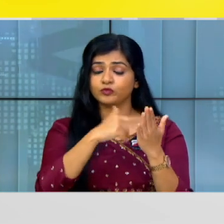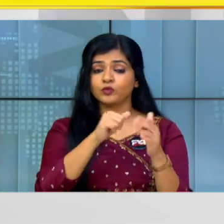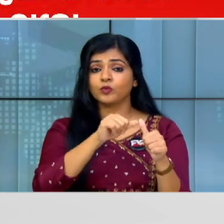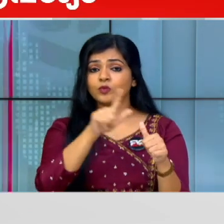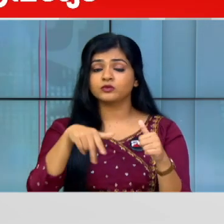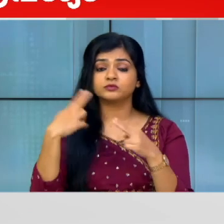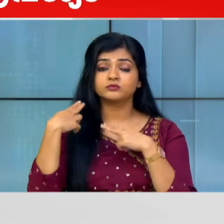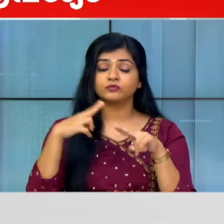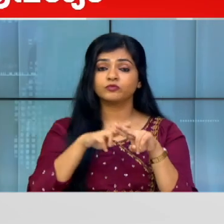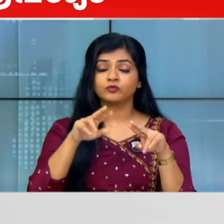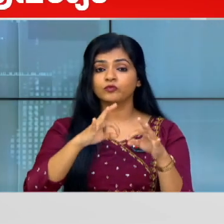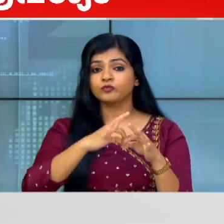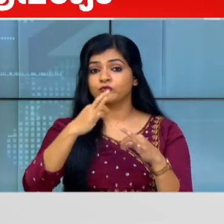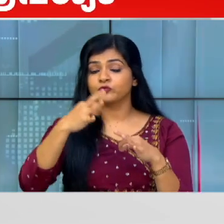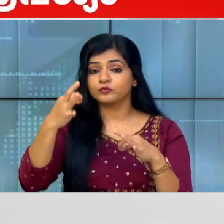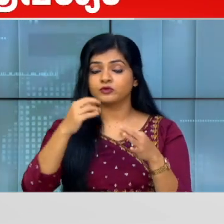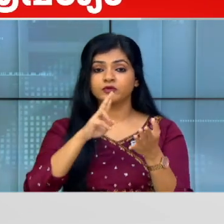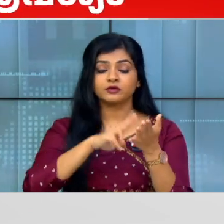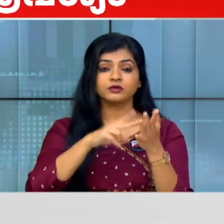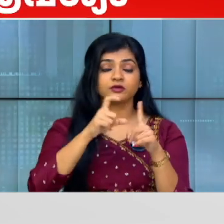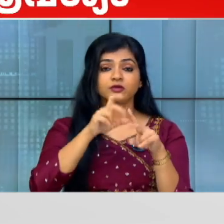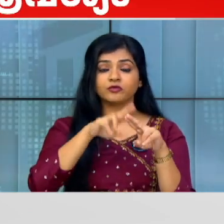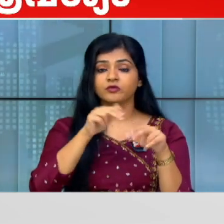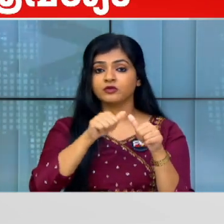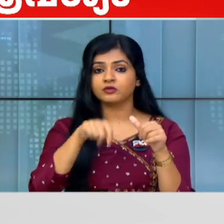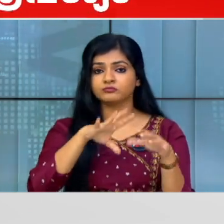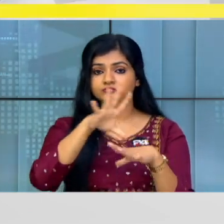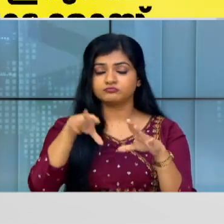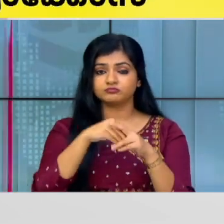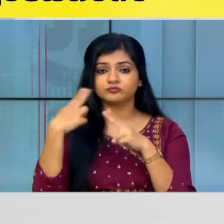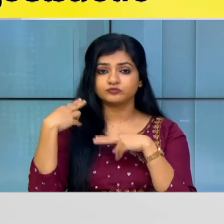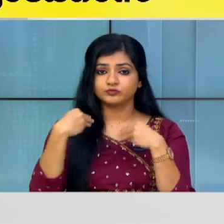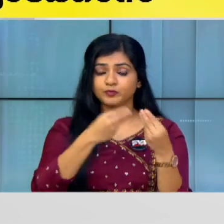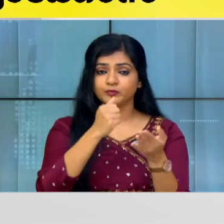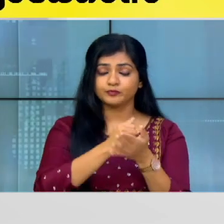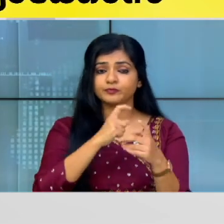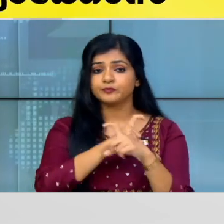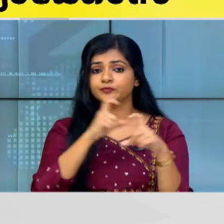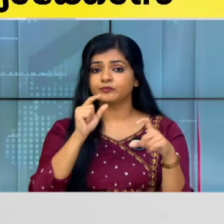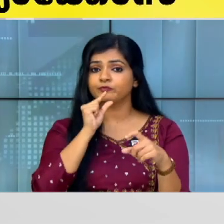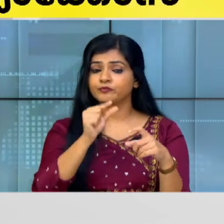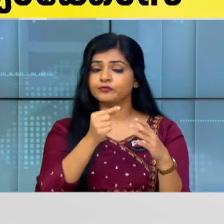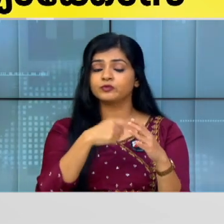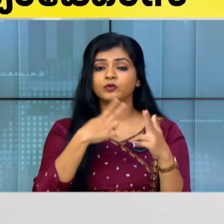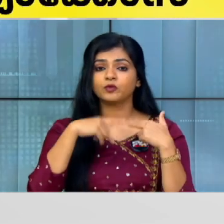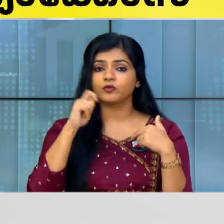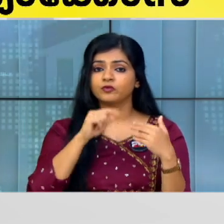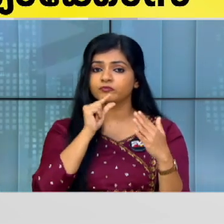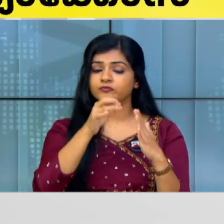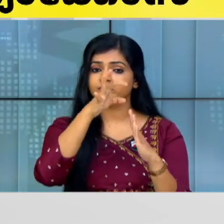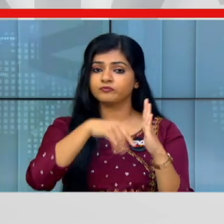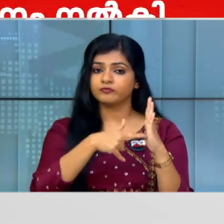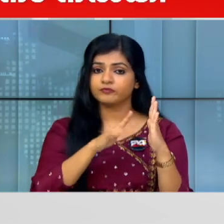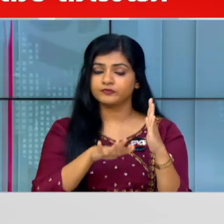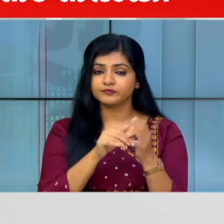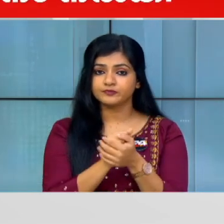കാര്യങ്ങളും ഭാവിയിൽ NDSAയിൽ ലയിപ്പിക്കണം. ഇതിൻ്റെ റെസ്പോൺസിബിലിറ്റീസ് എന്നുള്ളത് കൃത്യമായി നിർവചിച്ചിട്ടുണ്ട്, അല്ലെങ്കിൽ കൃത്യമായി